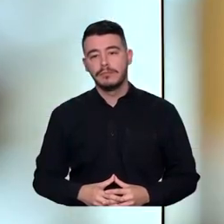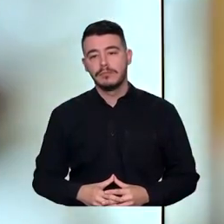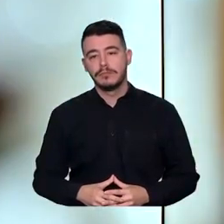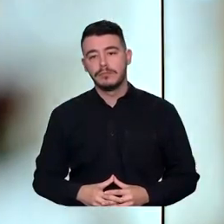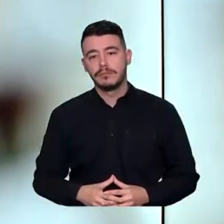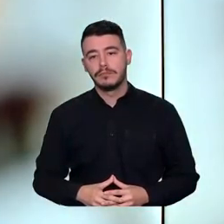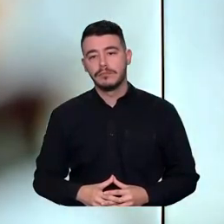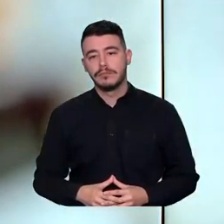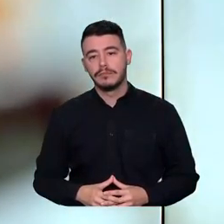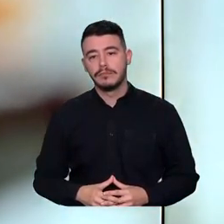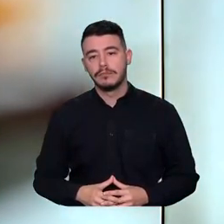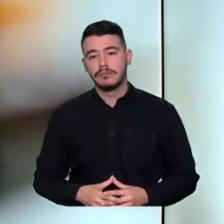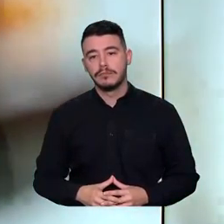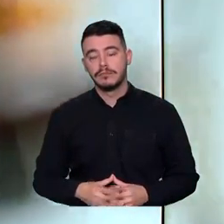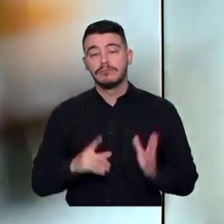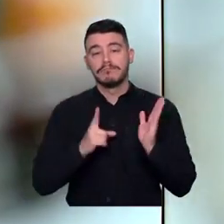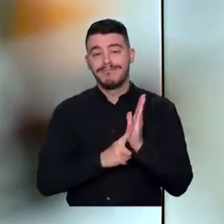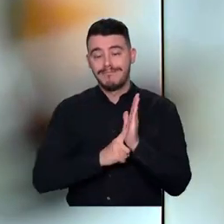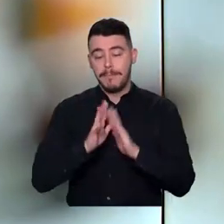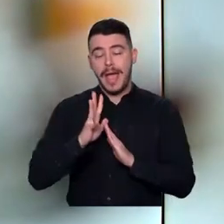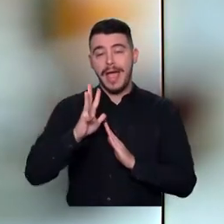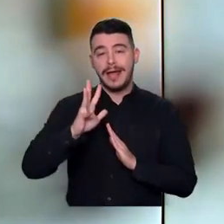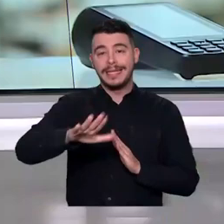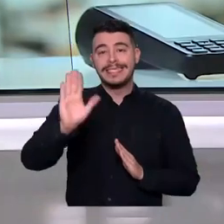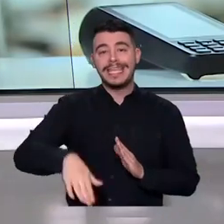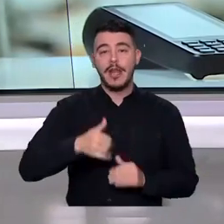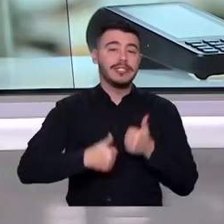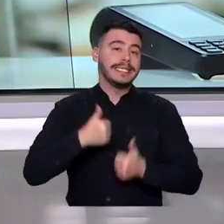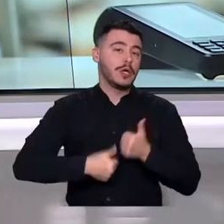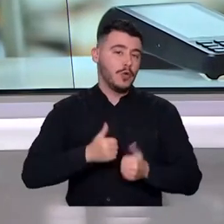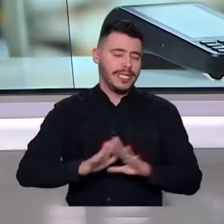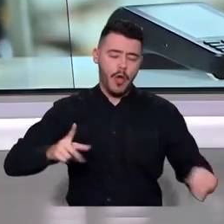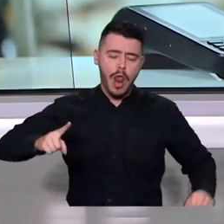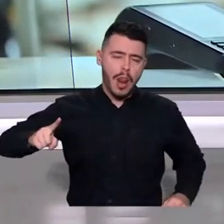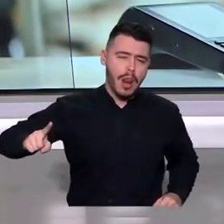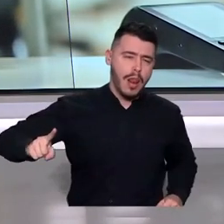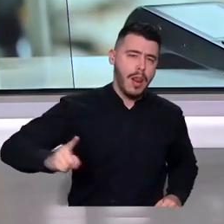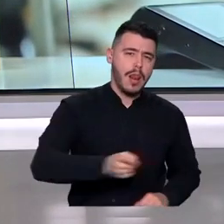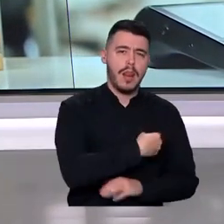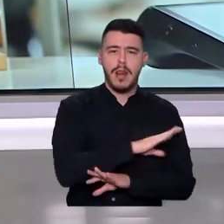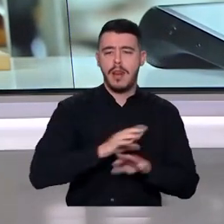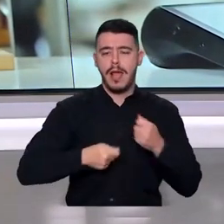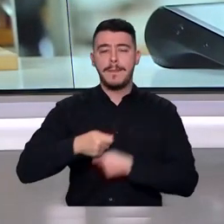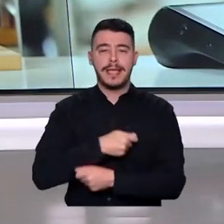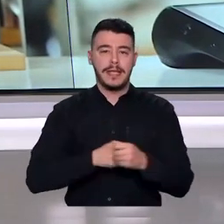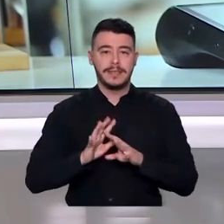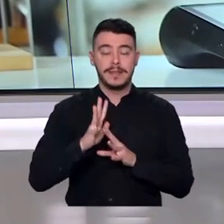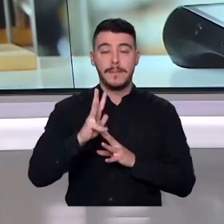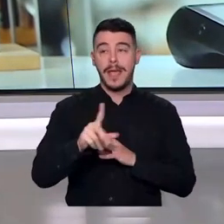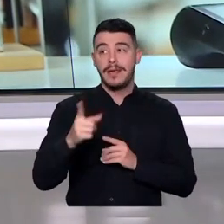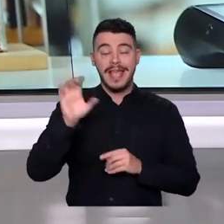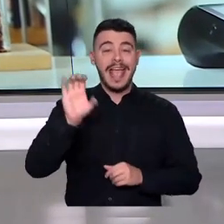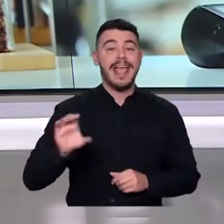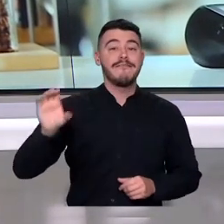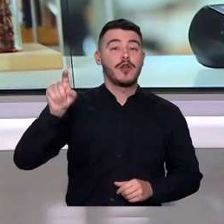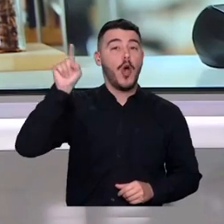ανεξαρτήτως προόδου πρέπει να έχει τελειώσει τέλος ιουνίου για ποιο λόγο γιατί ότι θα χάσουμε δόση από το ταμείο ανάκαμψης είδαν και από είδαν και